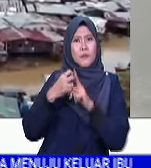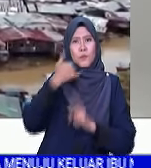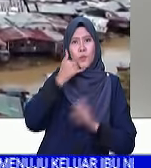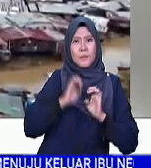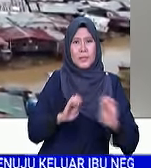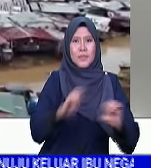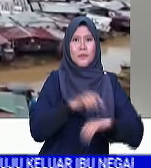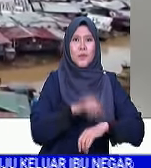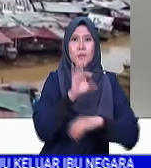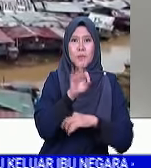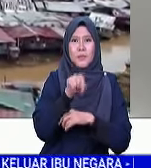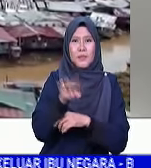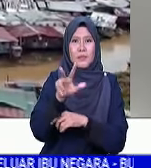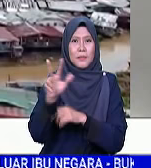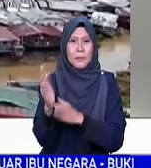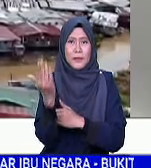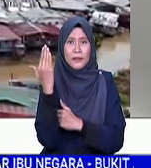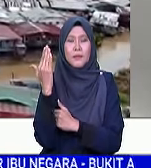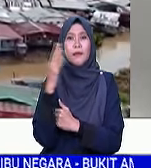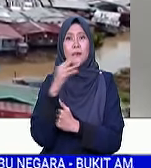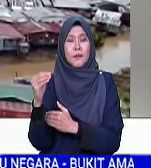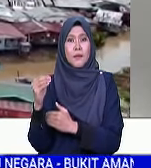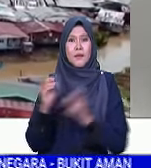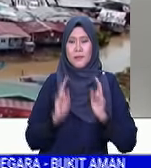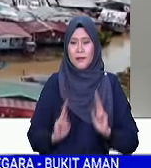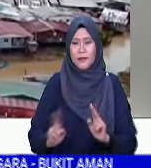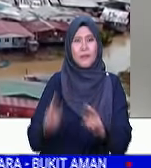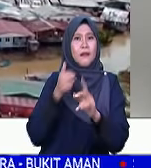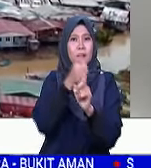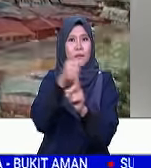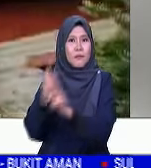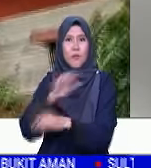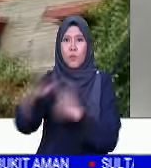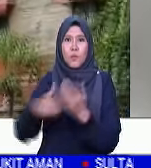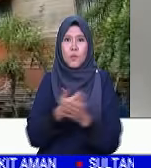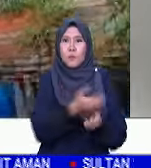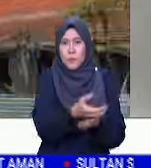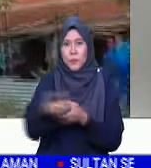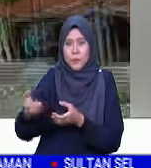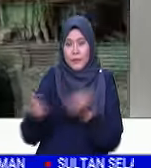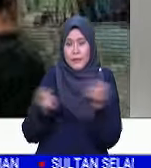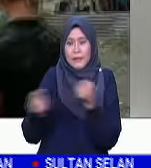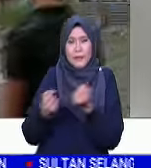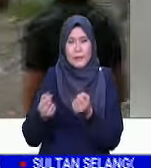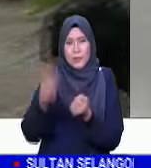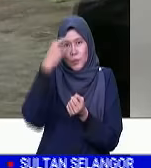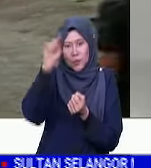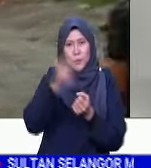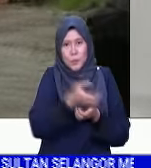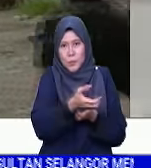kecemasan pada 9.33 pagi dan kemudiannya menggegaskan 50 anggota bersama 2 buah jentera ke lokasi